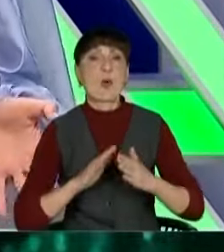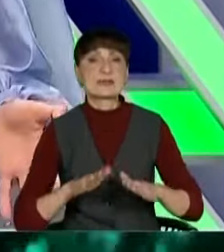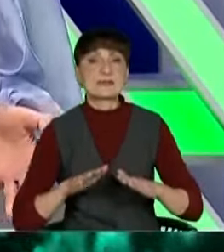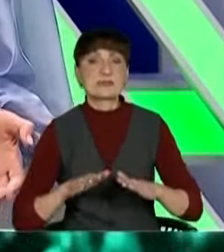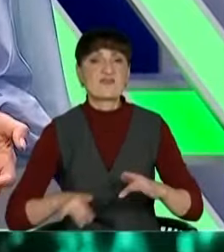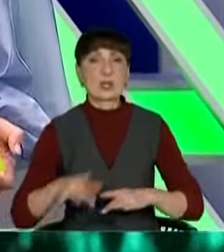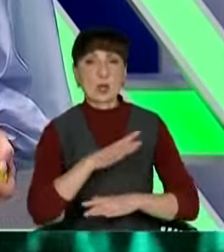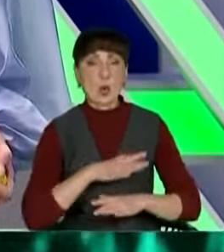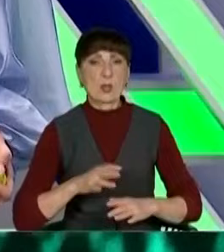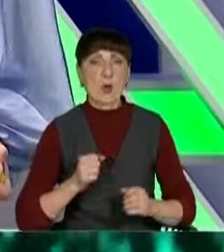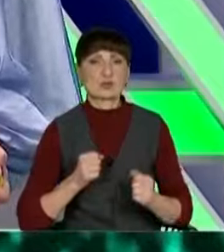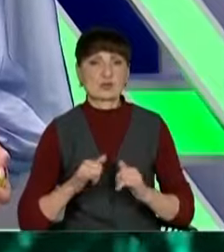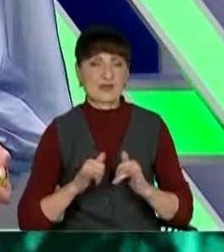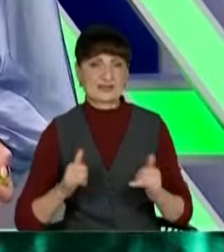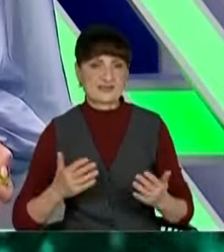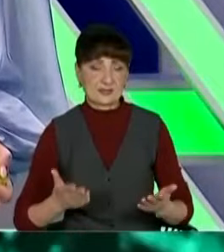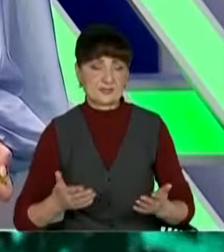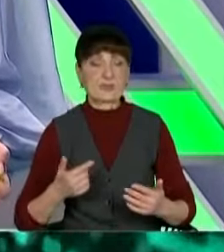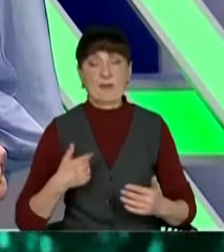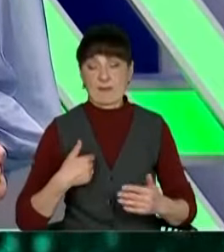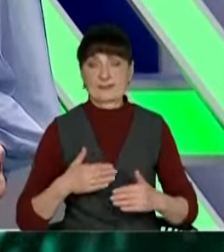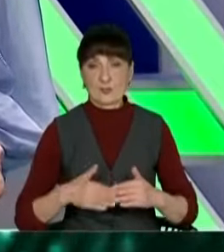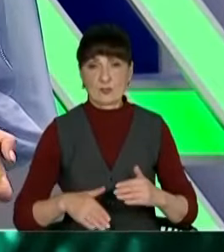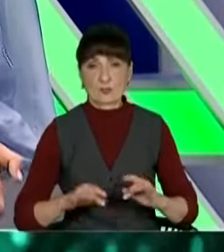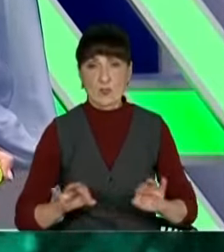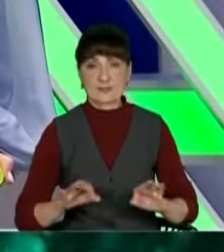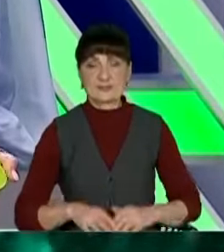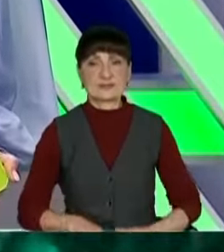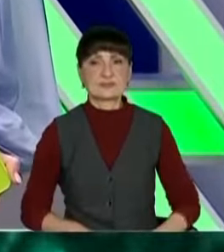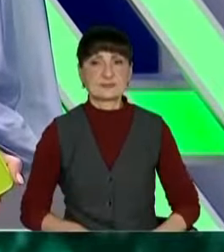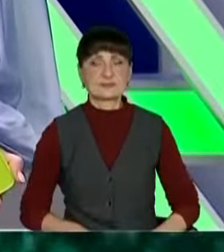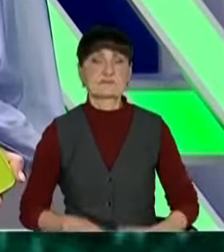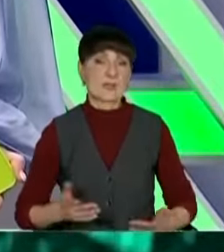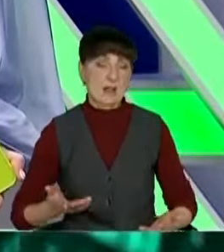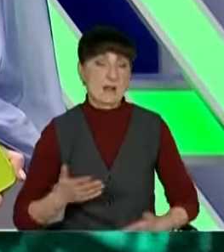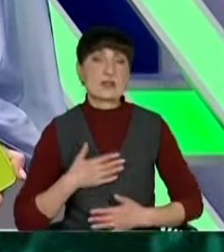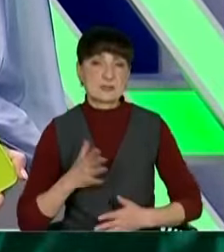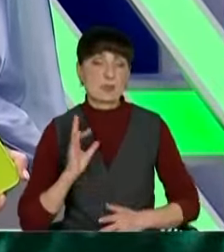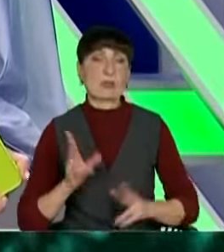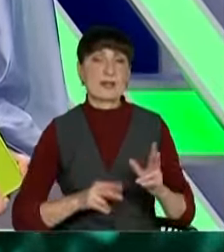регионе по устойчивому развитию. У меня на этом все. Диас. Что же, Алия, будем